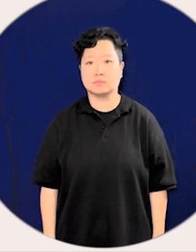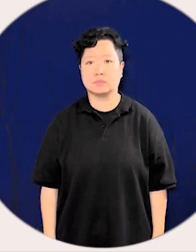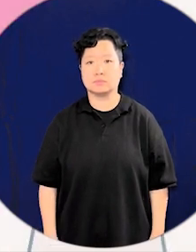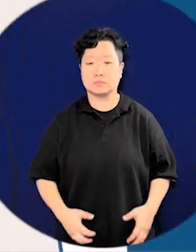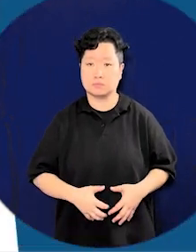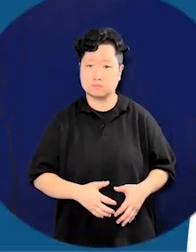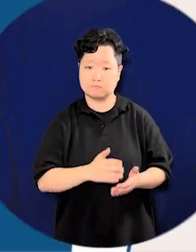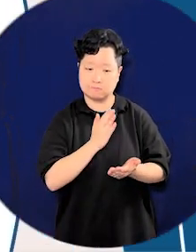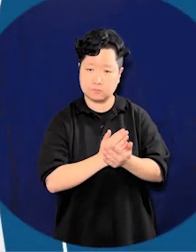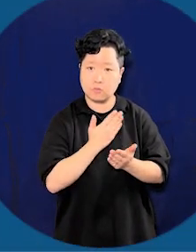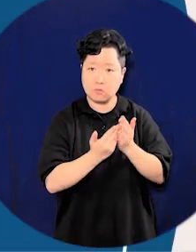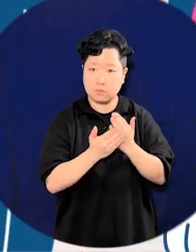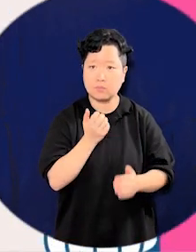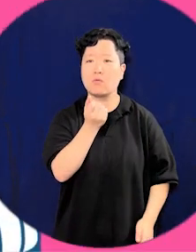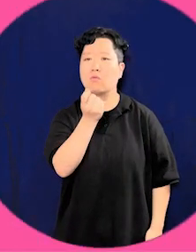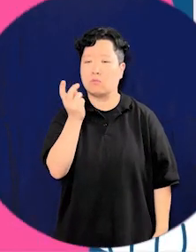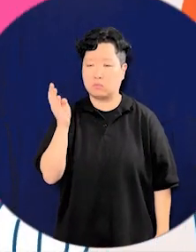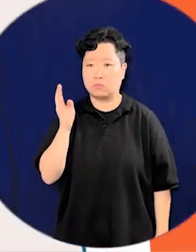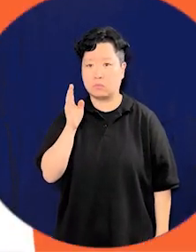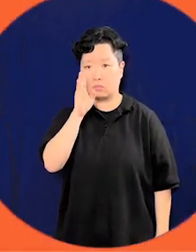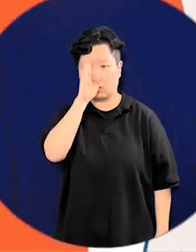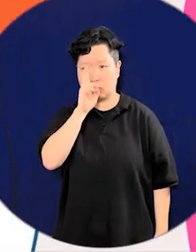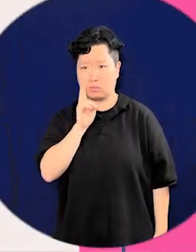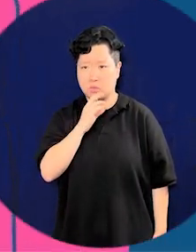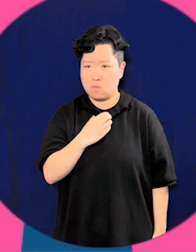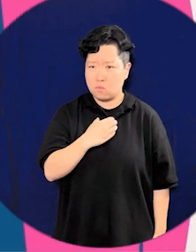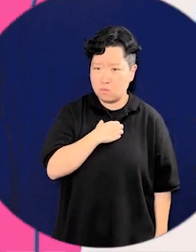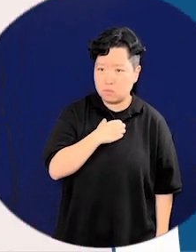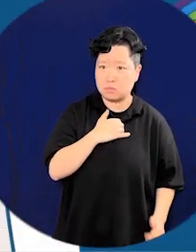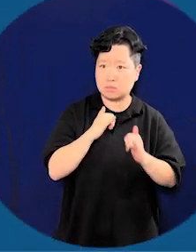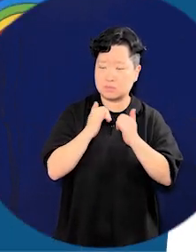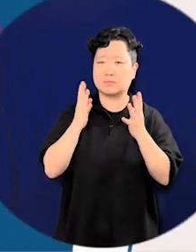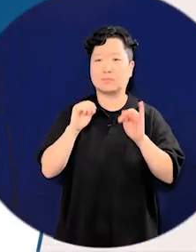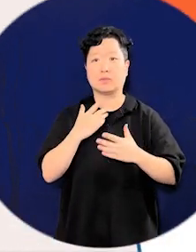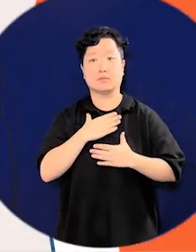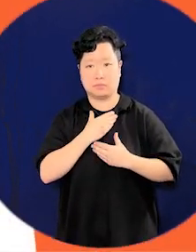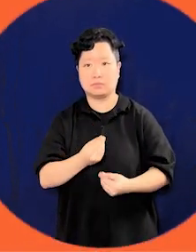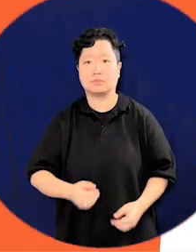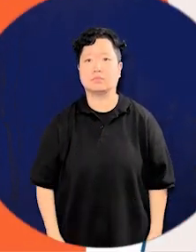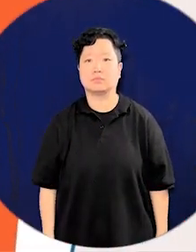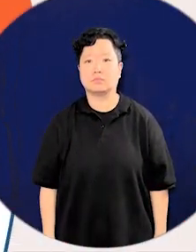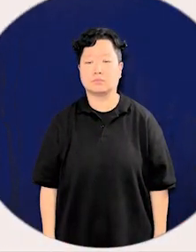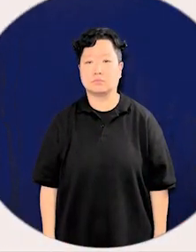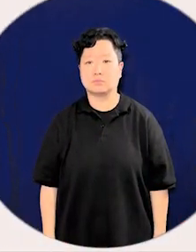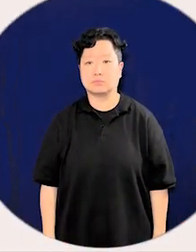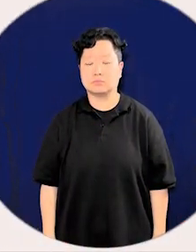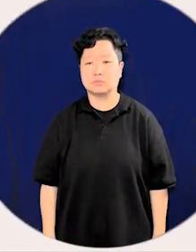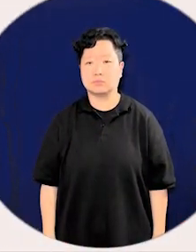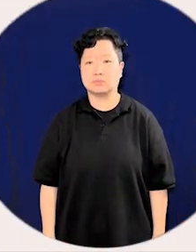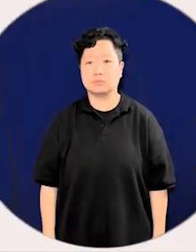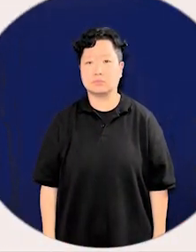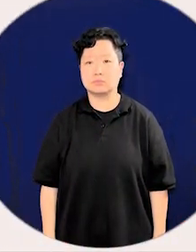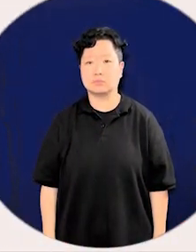기억하세요. 임신 중지는 많은 사람들이 흔하게 경험할 수 있으며 심각한 합병증이 드물고 매우 안전한